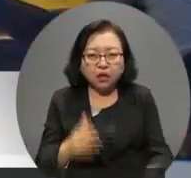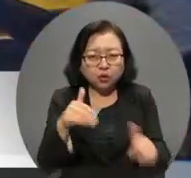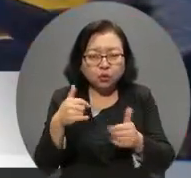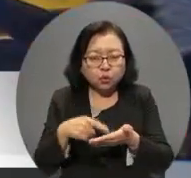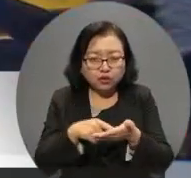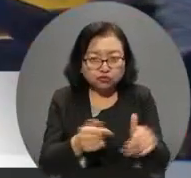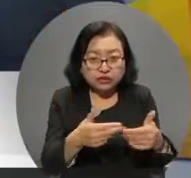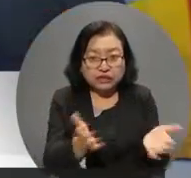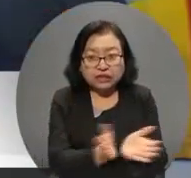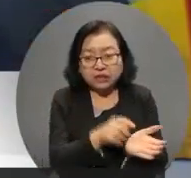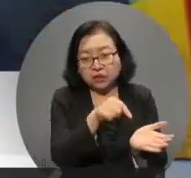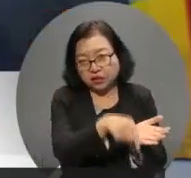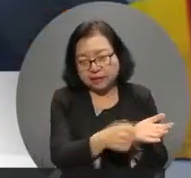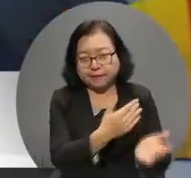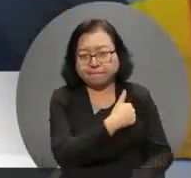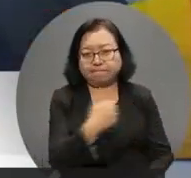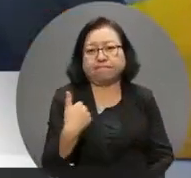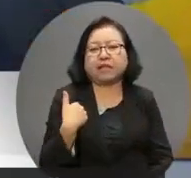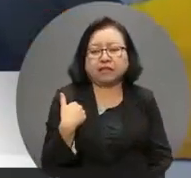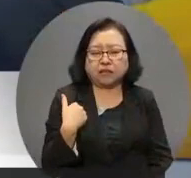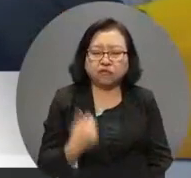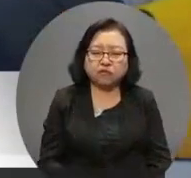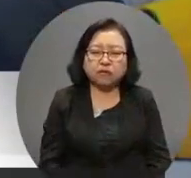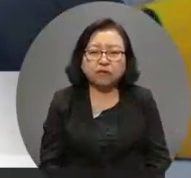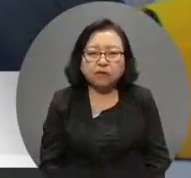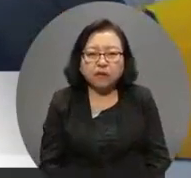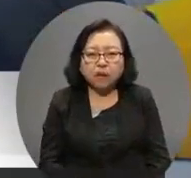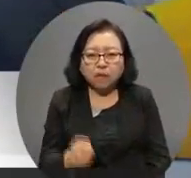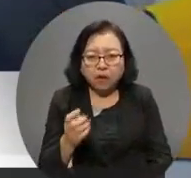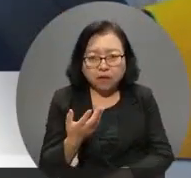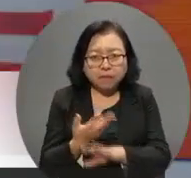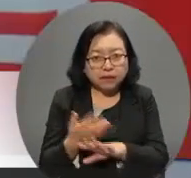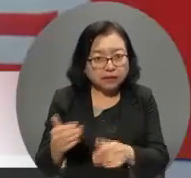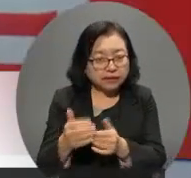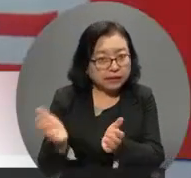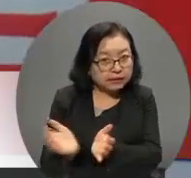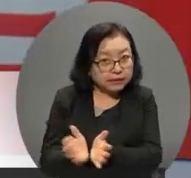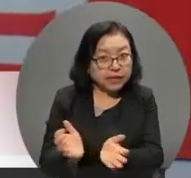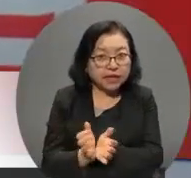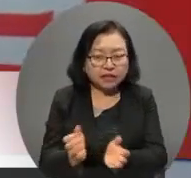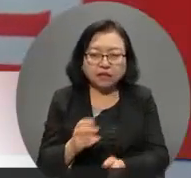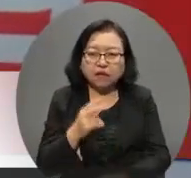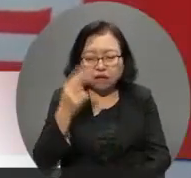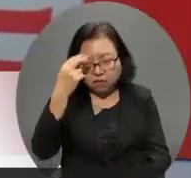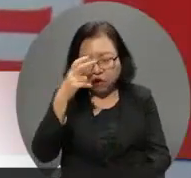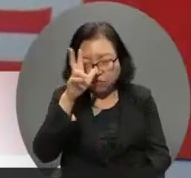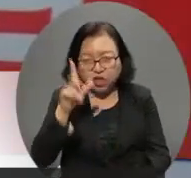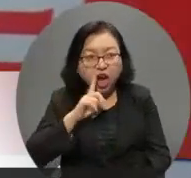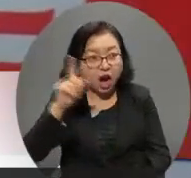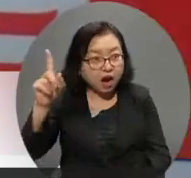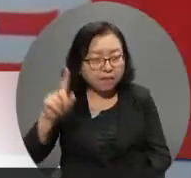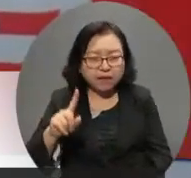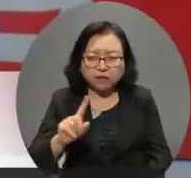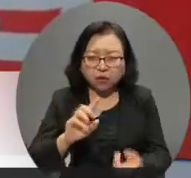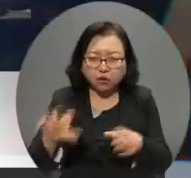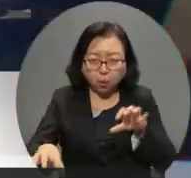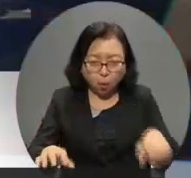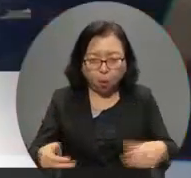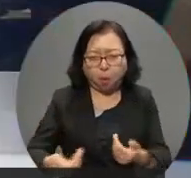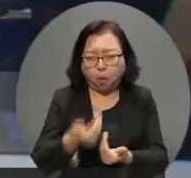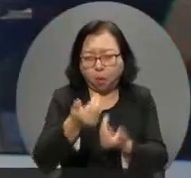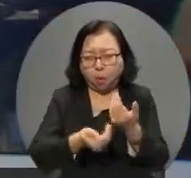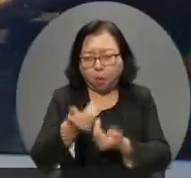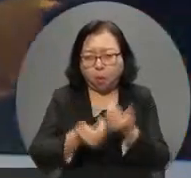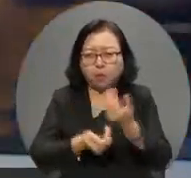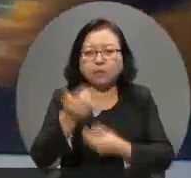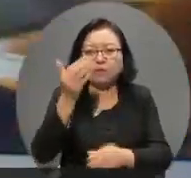중인 단체가 자신감을 보이고 있는 가운데 반대 단체의 경찰 고발까지 이루어지면서 갈등도 본격화하고 있습니다.